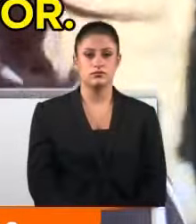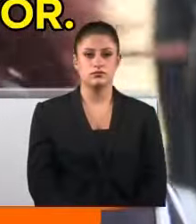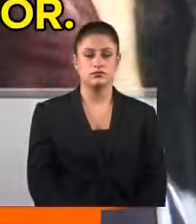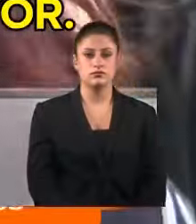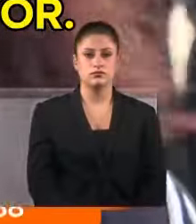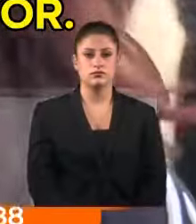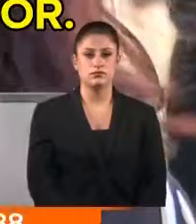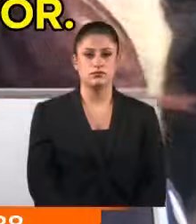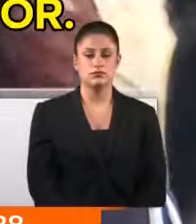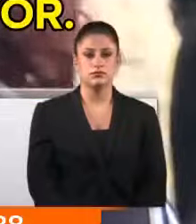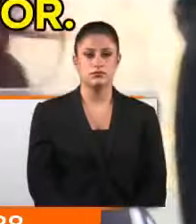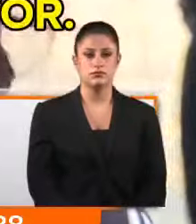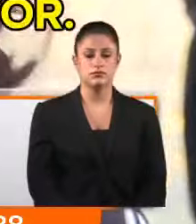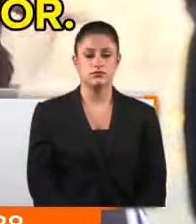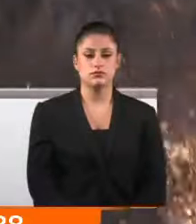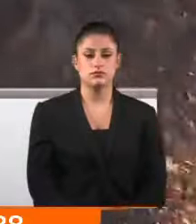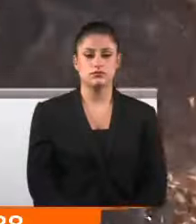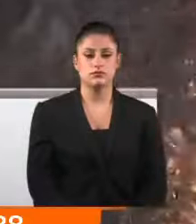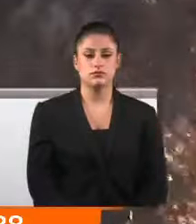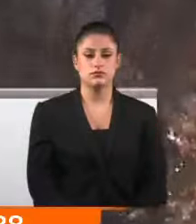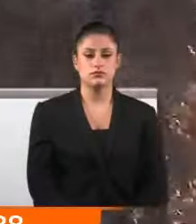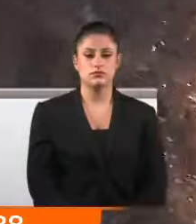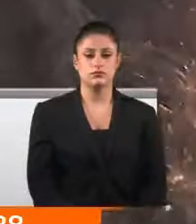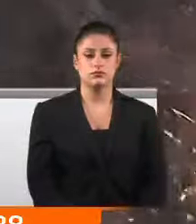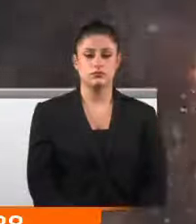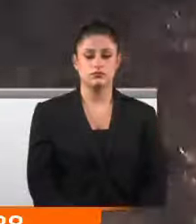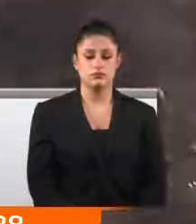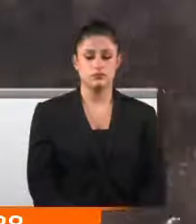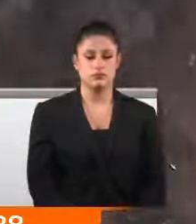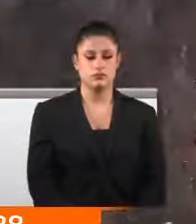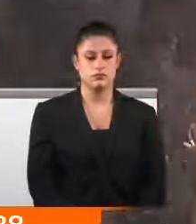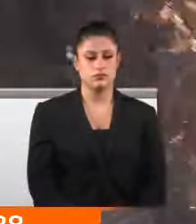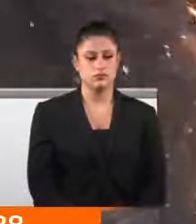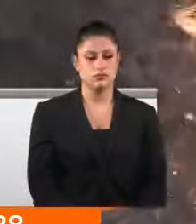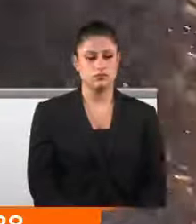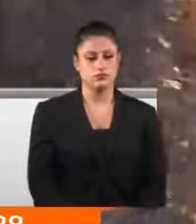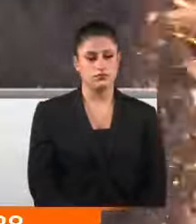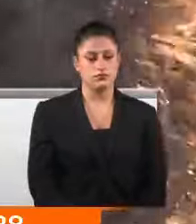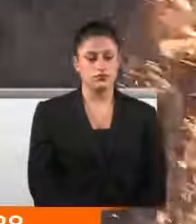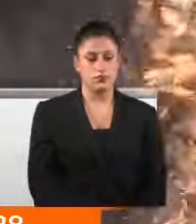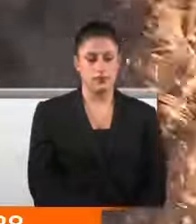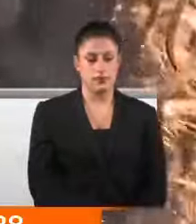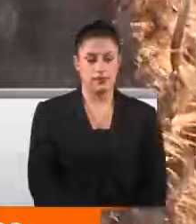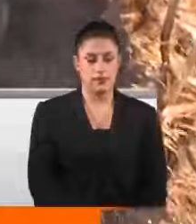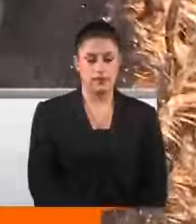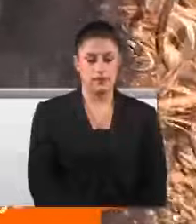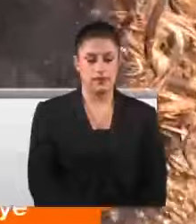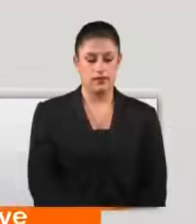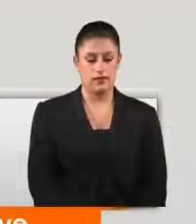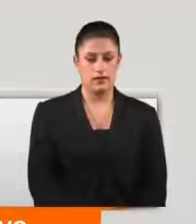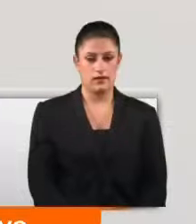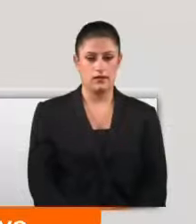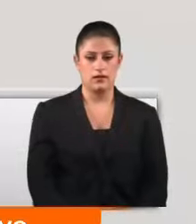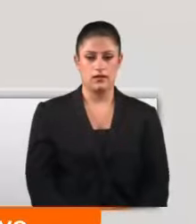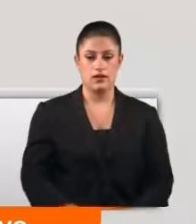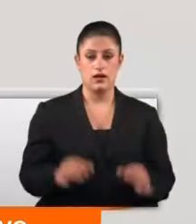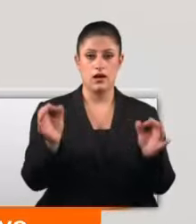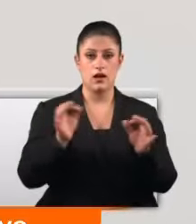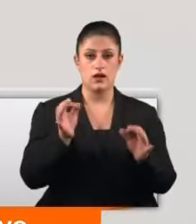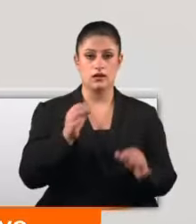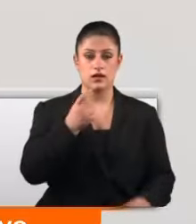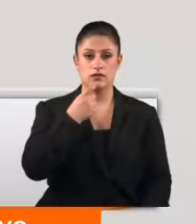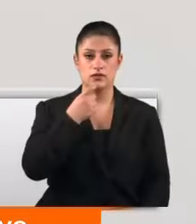Ve herkes birbirine benzemeye başlıyor. Gerekli durumlarda yaptırılması gerektiğini düşünüyorum. 18 yaşın altı için uygun olduğunu düşünmüyorum. Erken yaşta